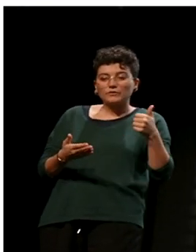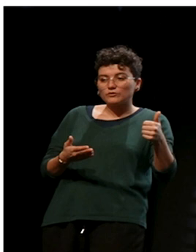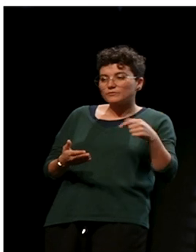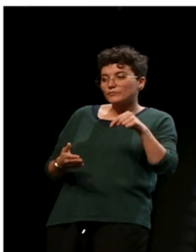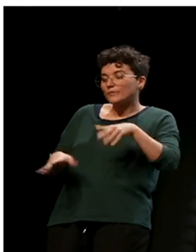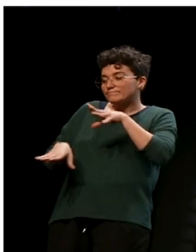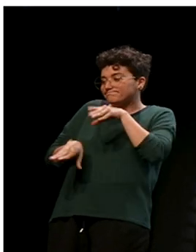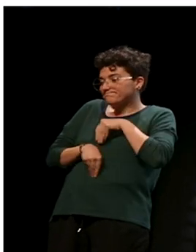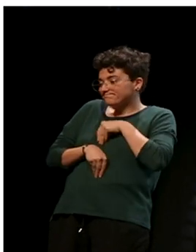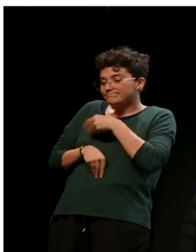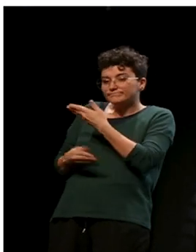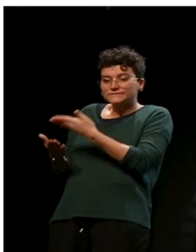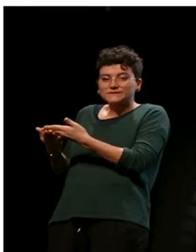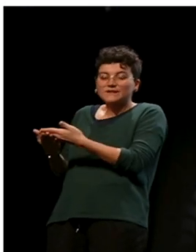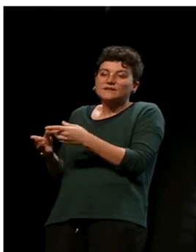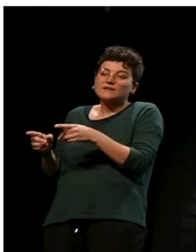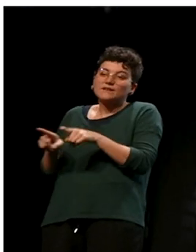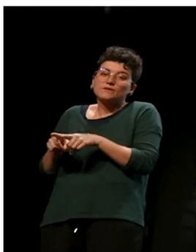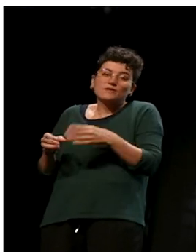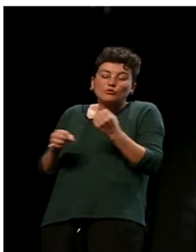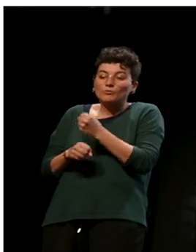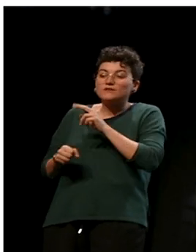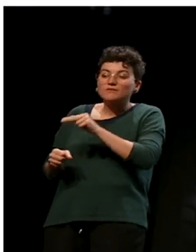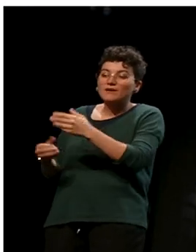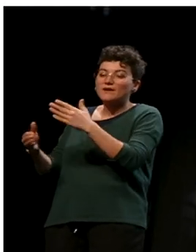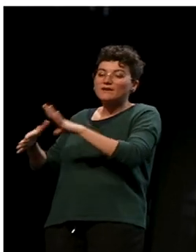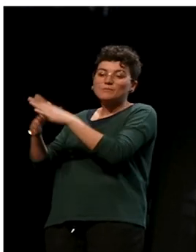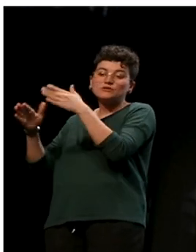une bête génération d'images, quoi. Voilà.